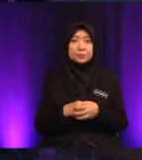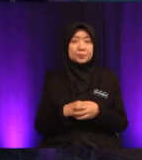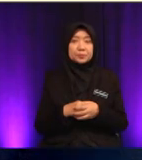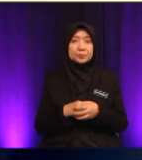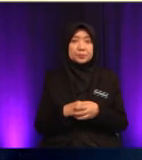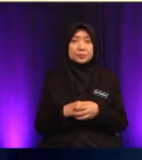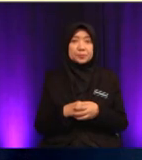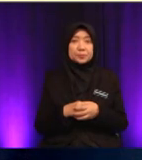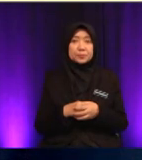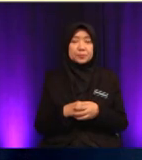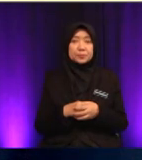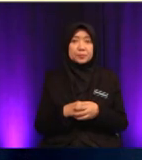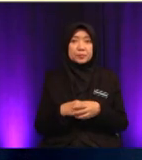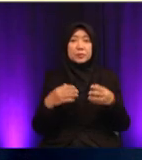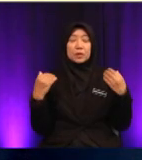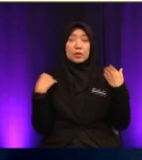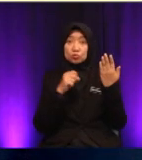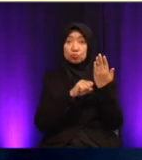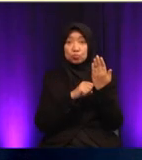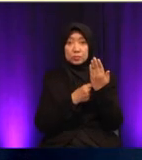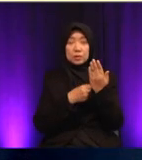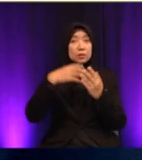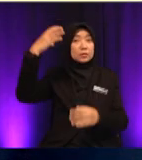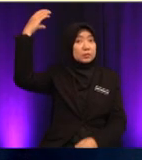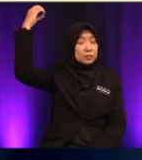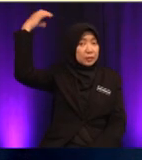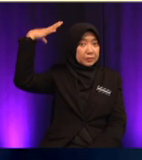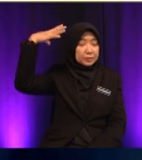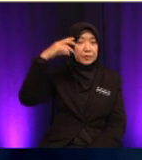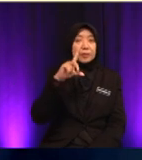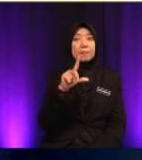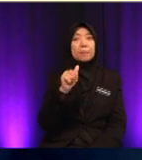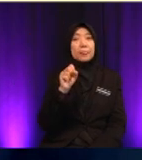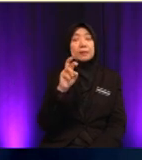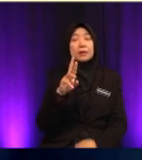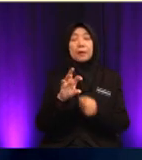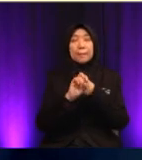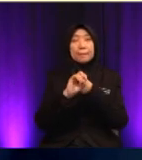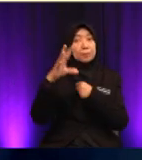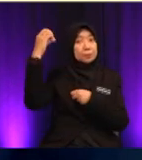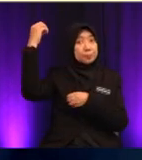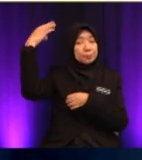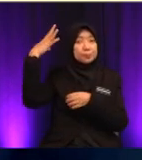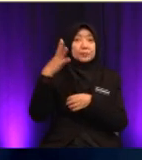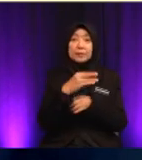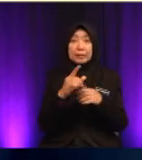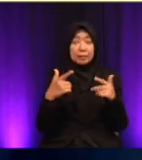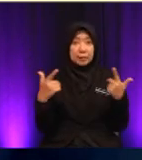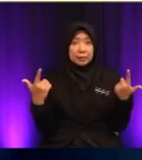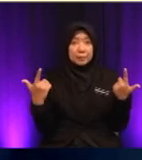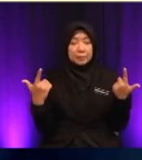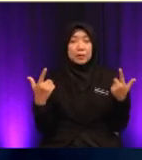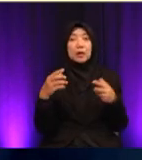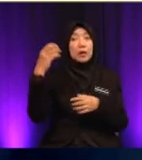Oke kita ada beberapa sumber cahaya ada kita ada lampu dan sebagainya Jadi yang pertama ini ialah lampu